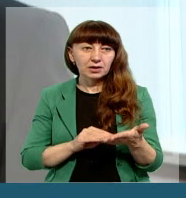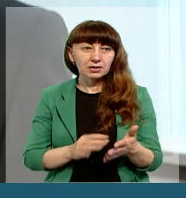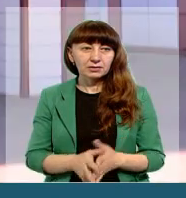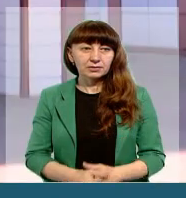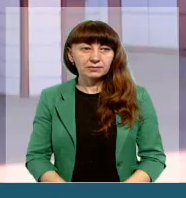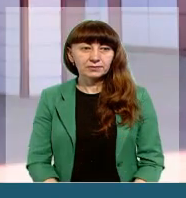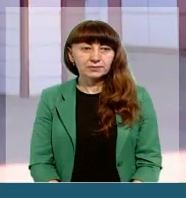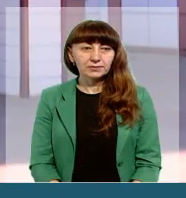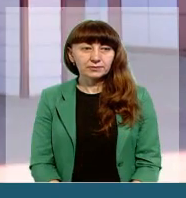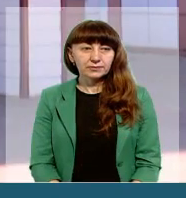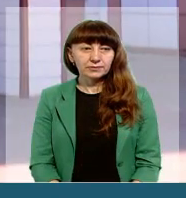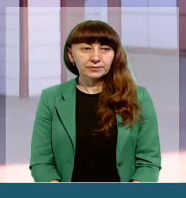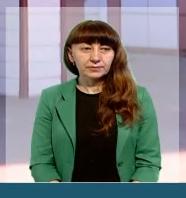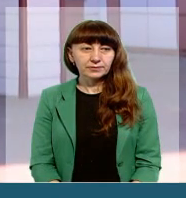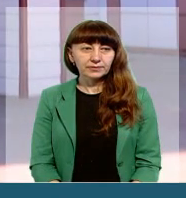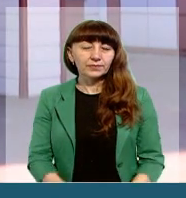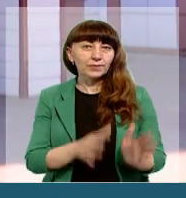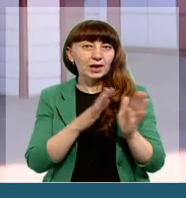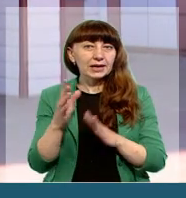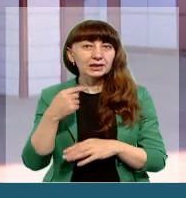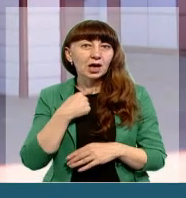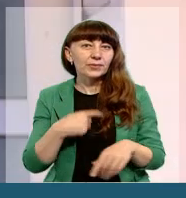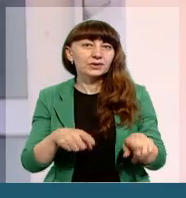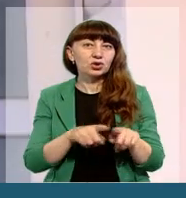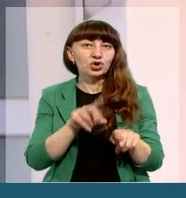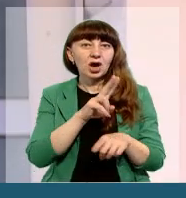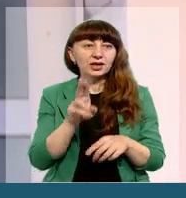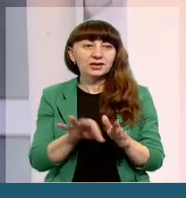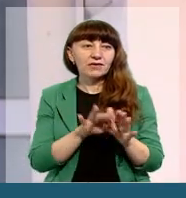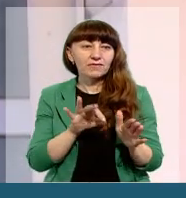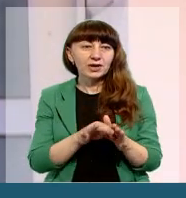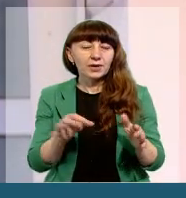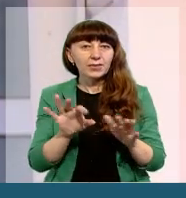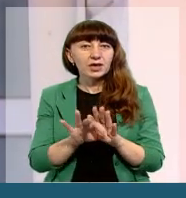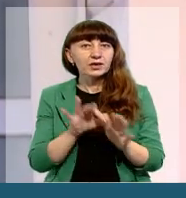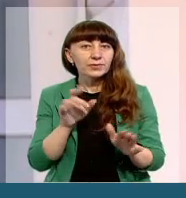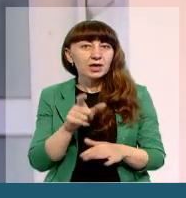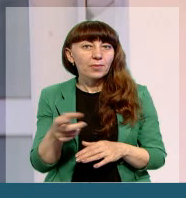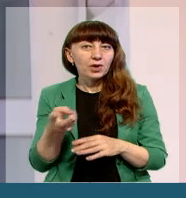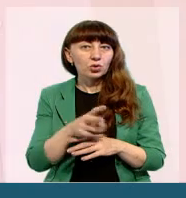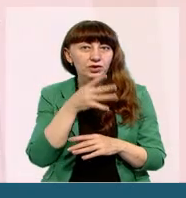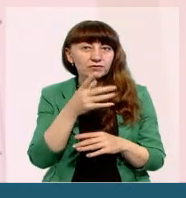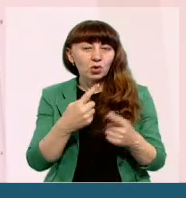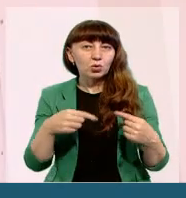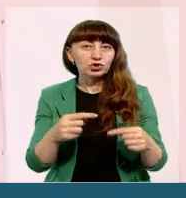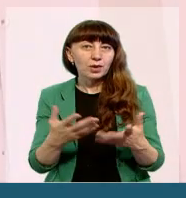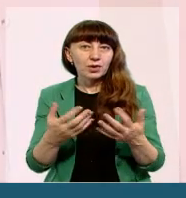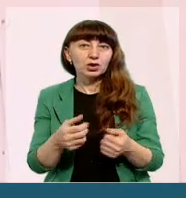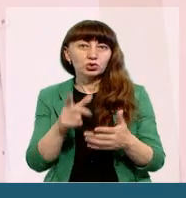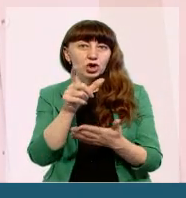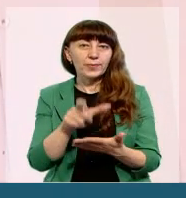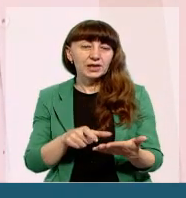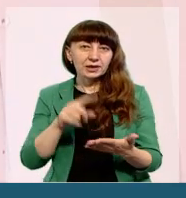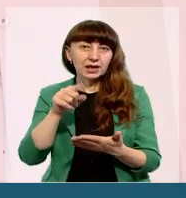вне помещения. Процедура голосования такая же, как на выборах. Избиратели приходят на свой участок, получают бюллетень